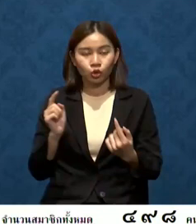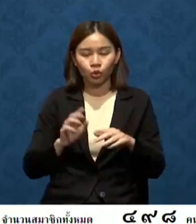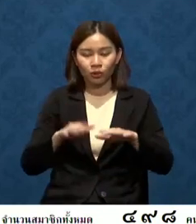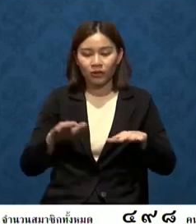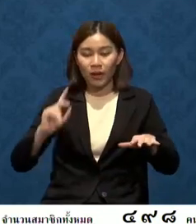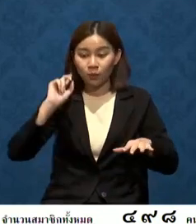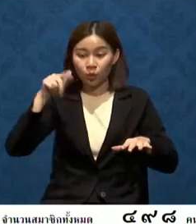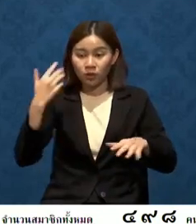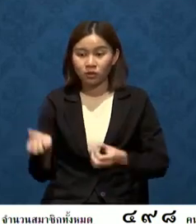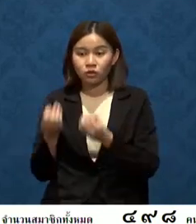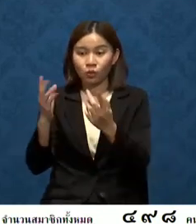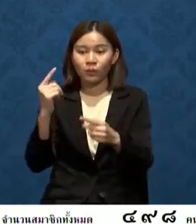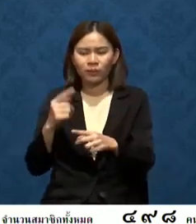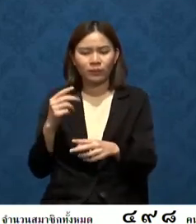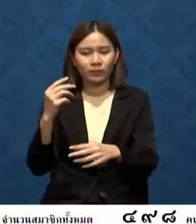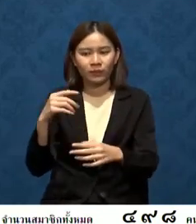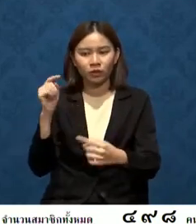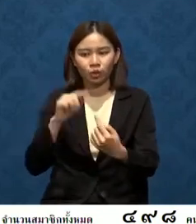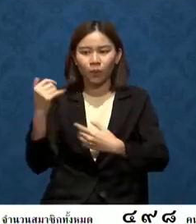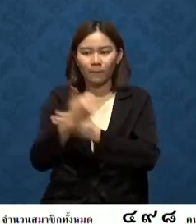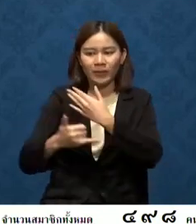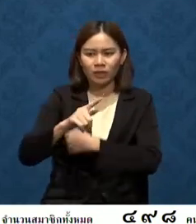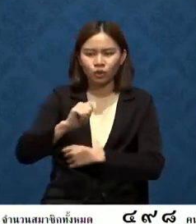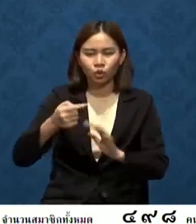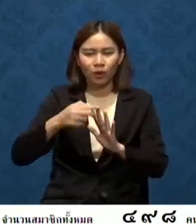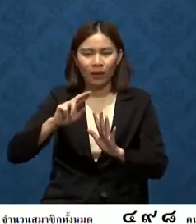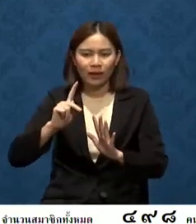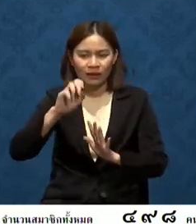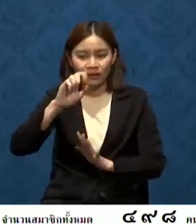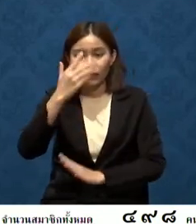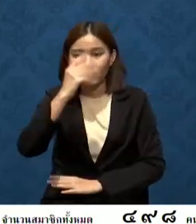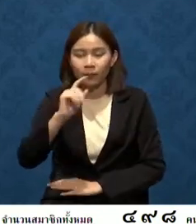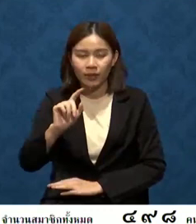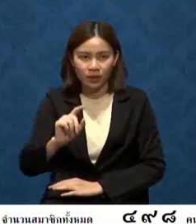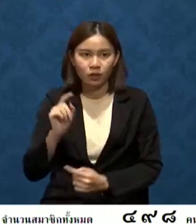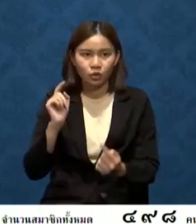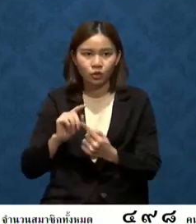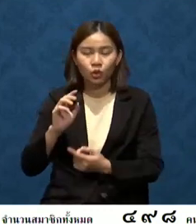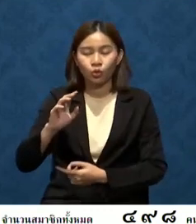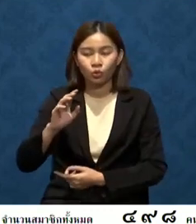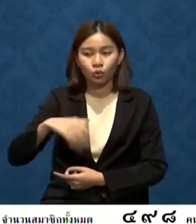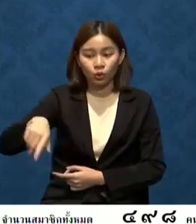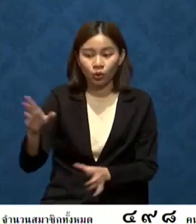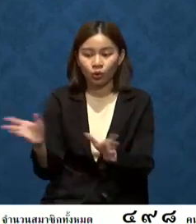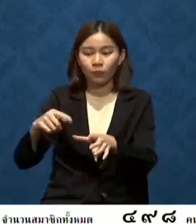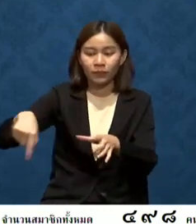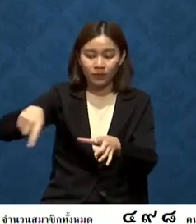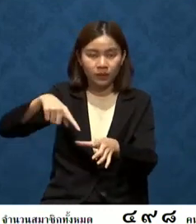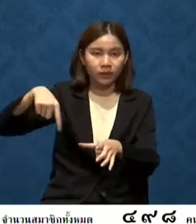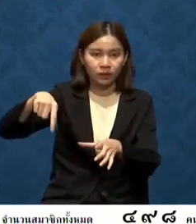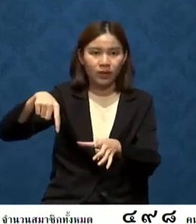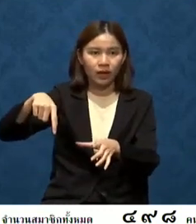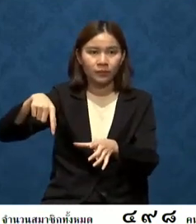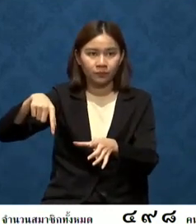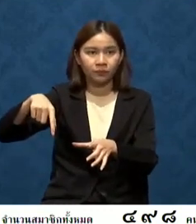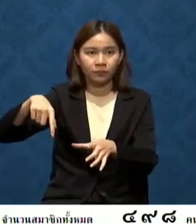ที่ถูกส่งไปที่ตุรกีทำไมต้องเป็นประเทศตุรกีเพราะความสัมพันธ์ของคนเหล่านี้กับเชื้อช